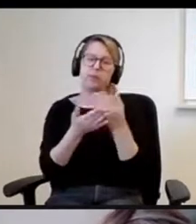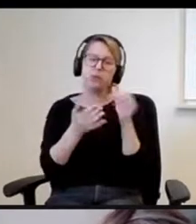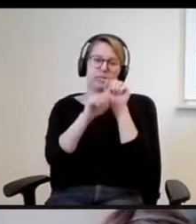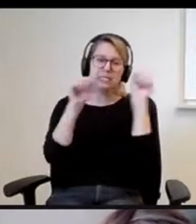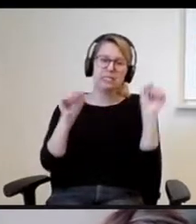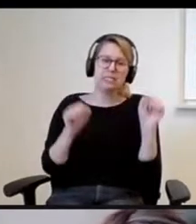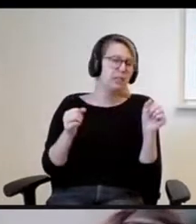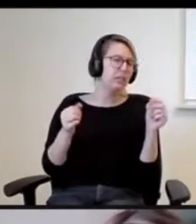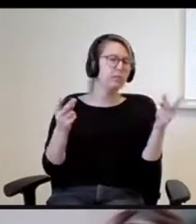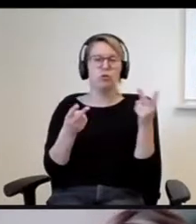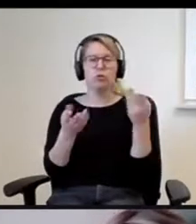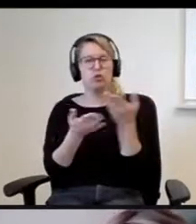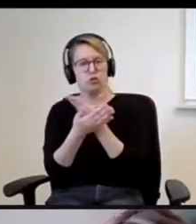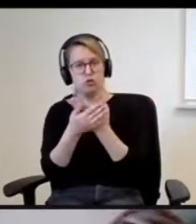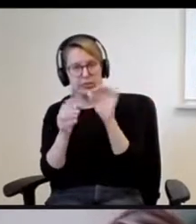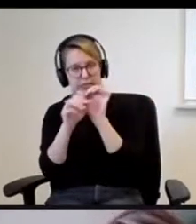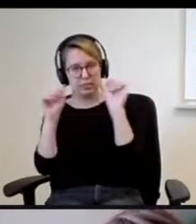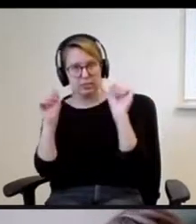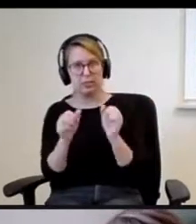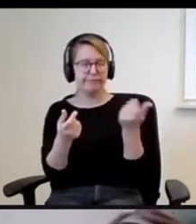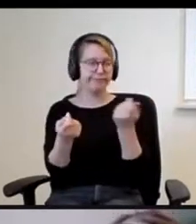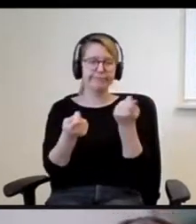il y a des pensées là-dessus?